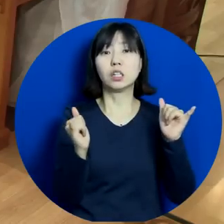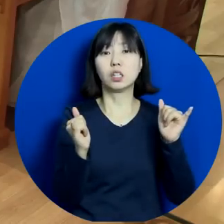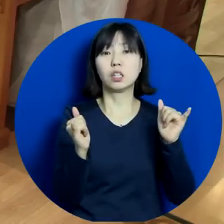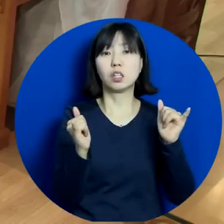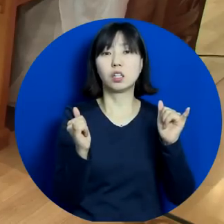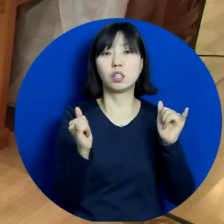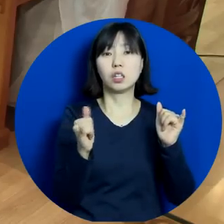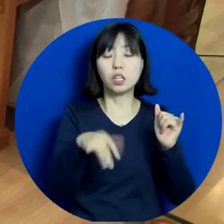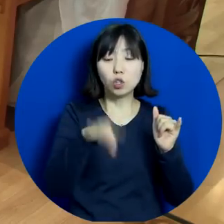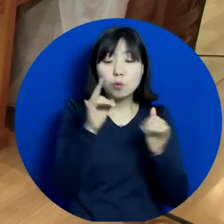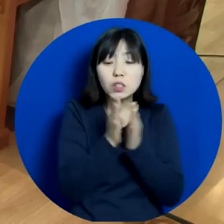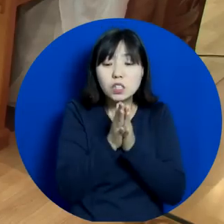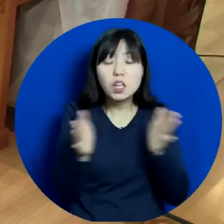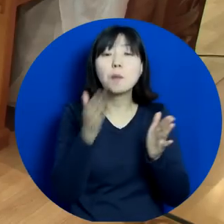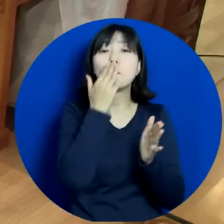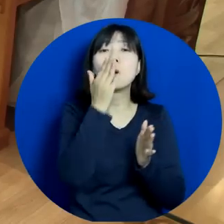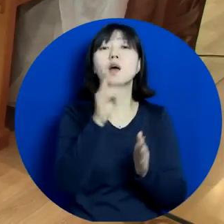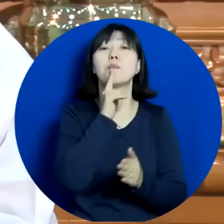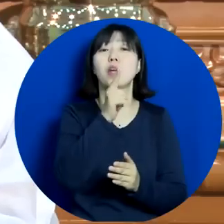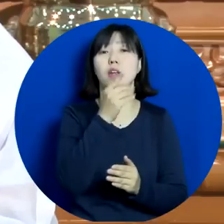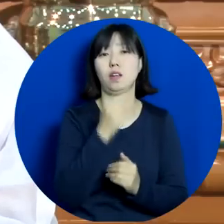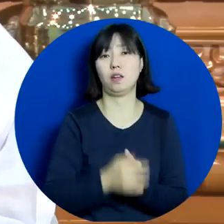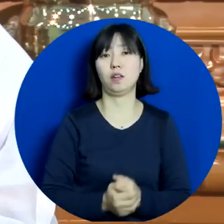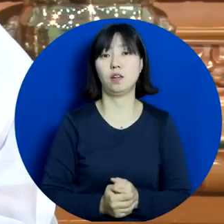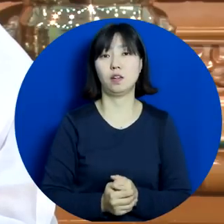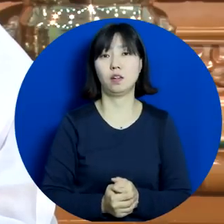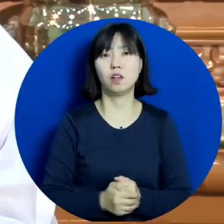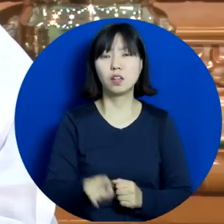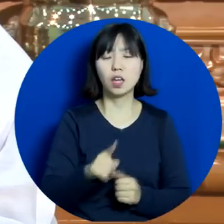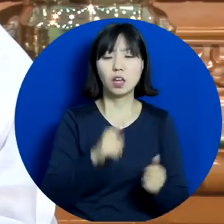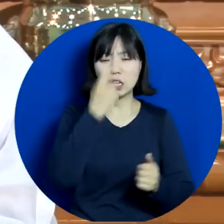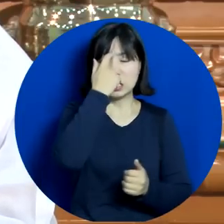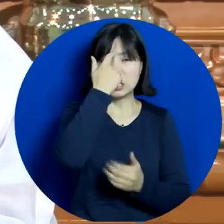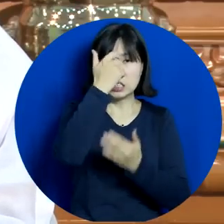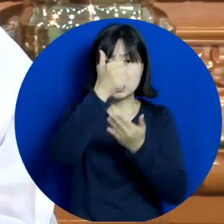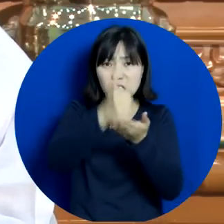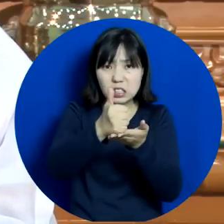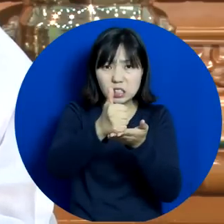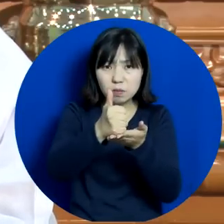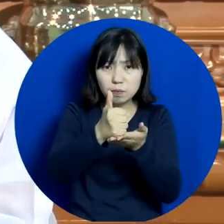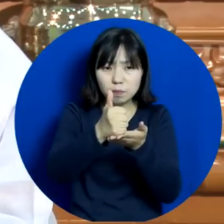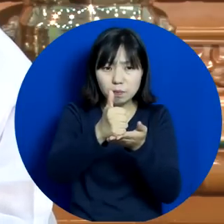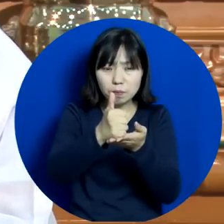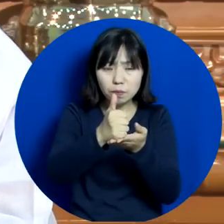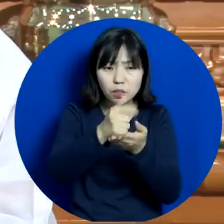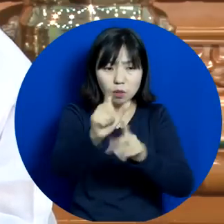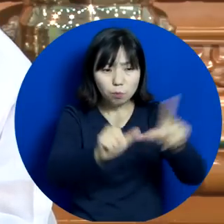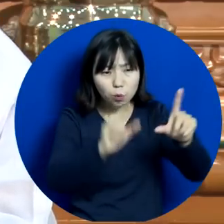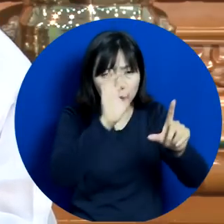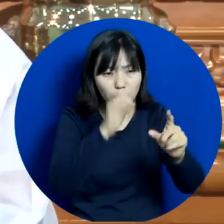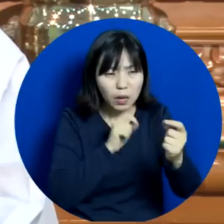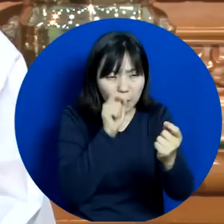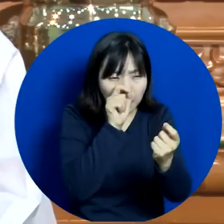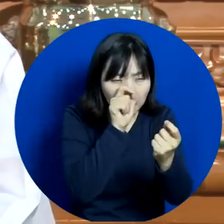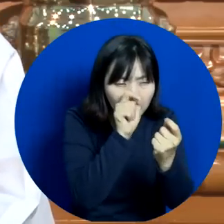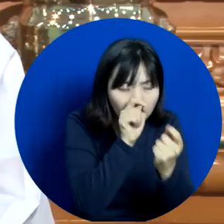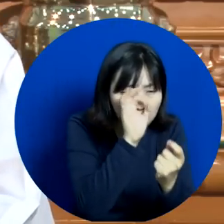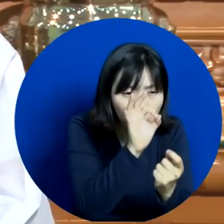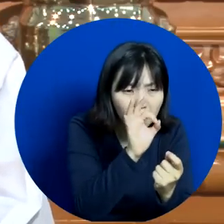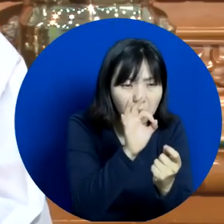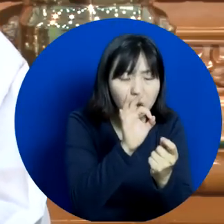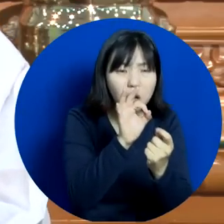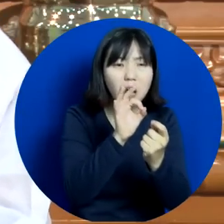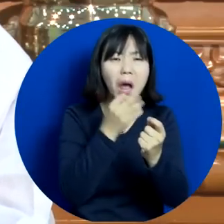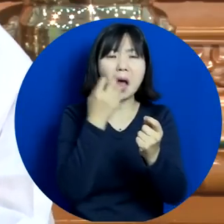근데 스님들을 보면, 자세히 가서 보면 세속 사람보다 더 못한 것 같아. 근데 실제로